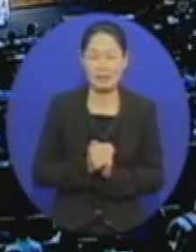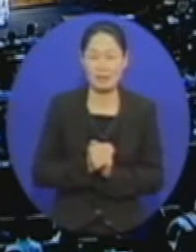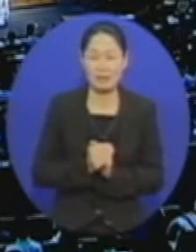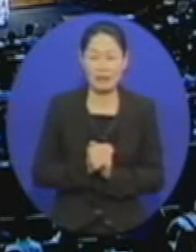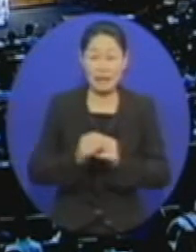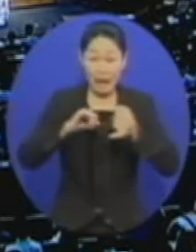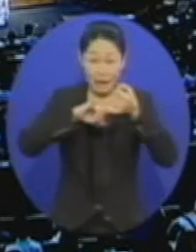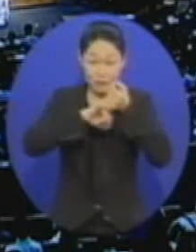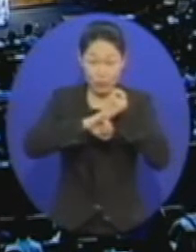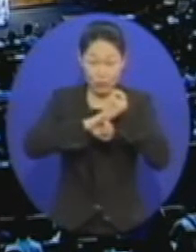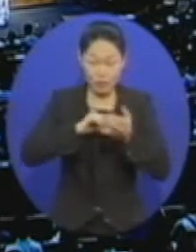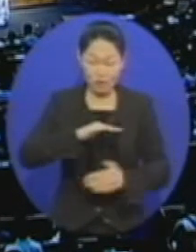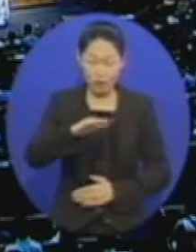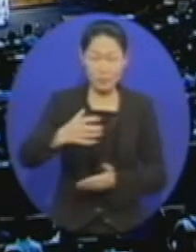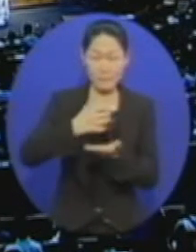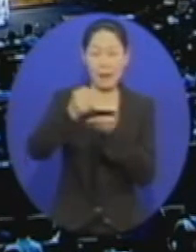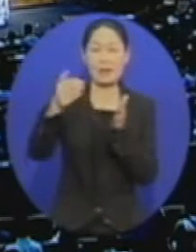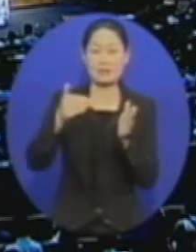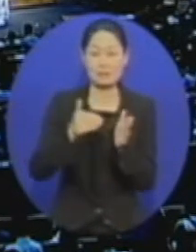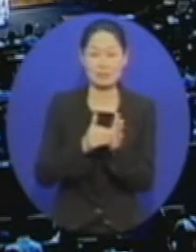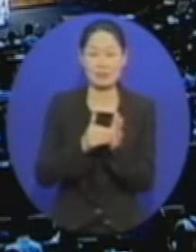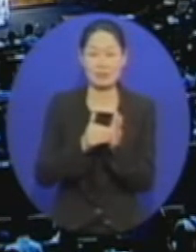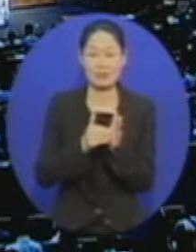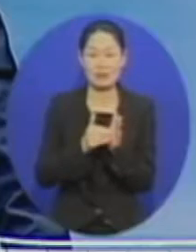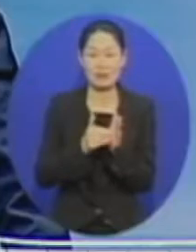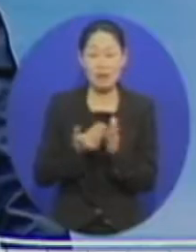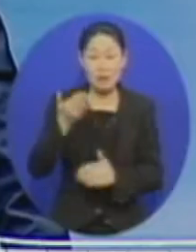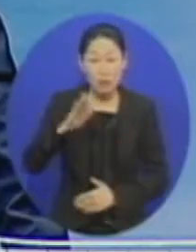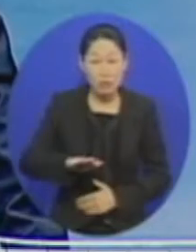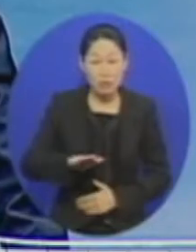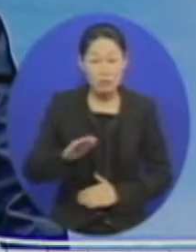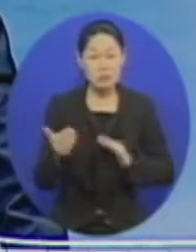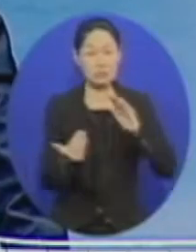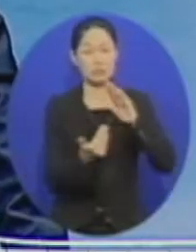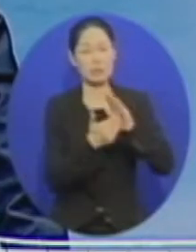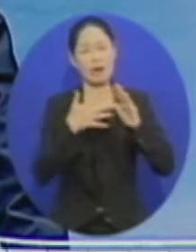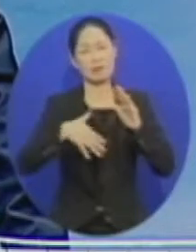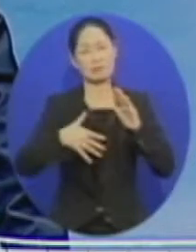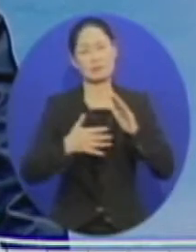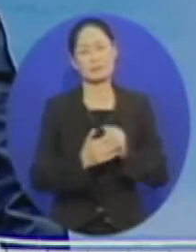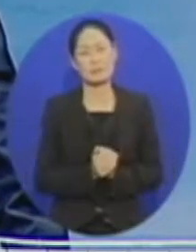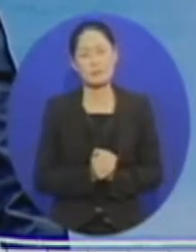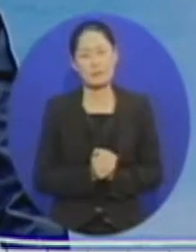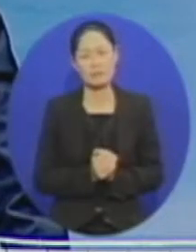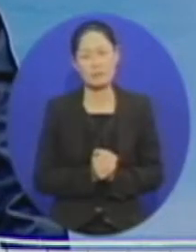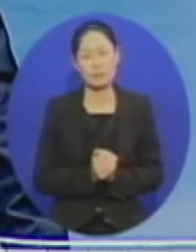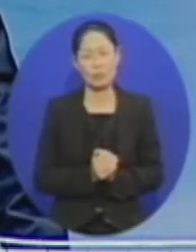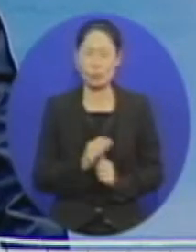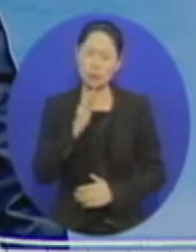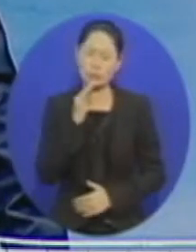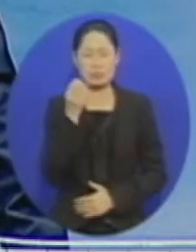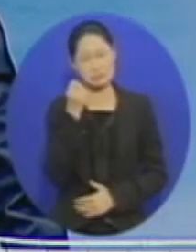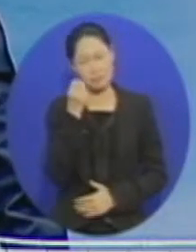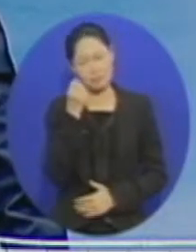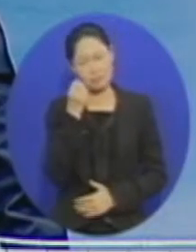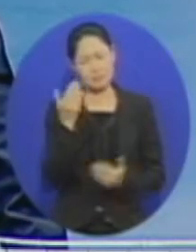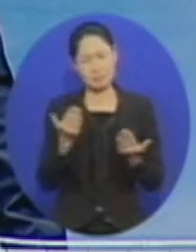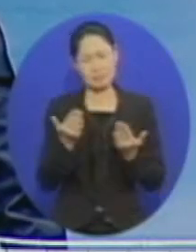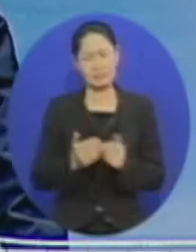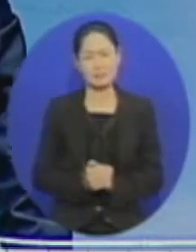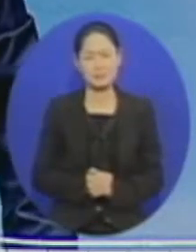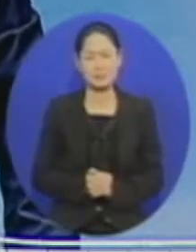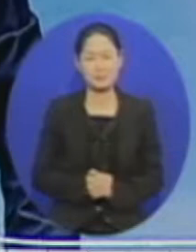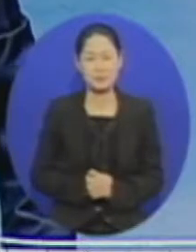이학 쏙 을 여러분이 받으신 거예요 그런데 그것이 이루어지지 않고 있어요 그러면 진짜 이상한 거죠